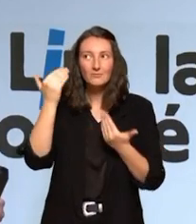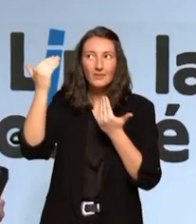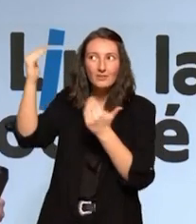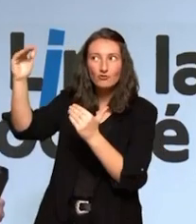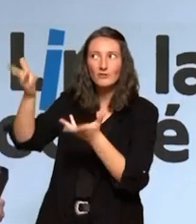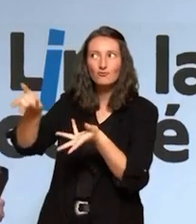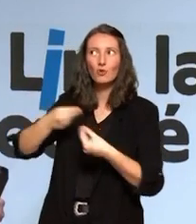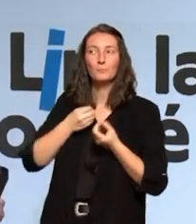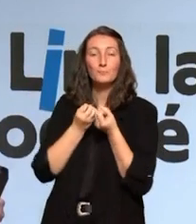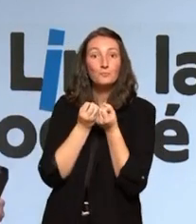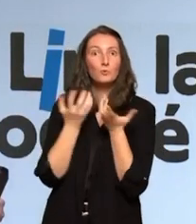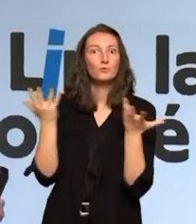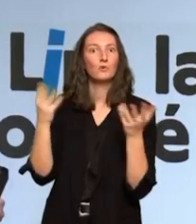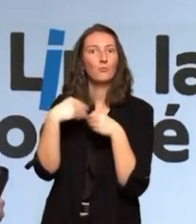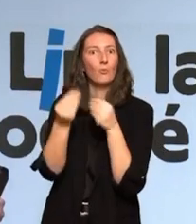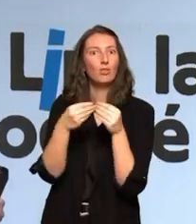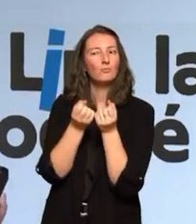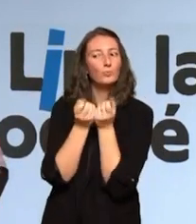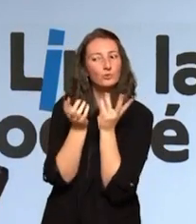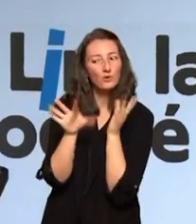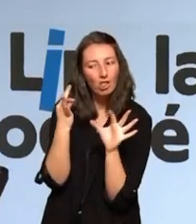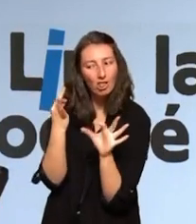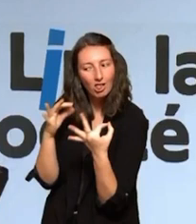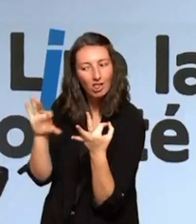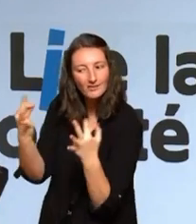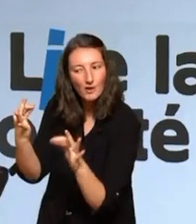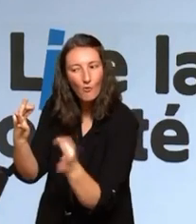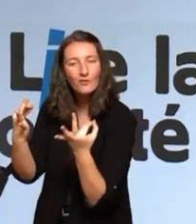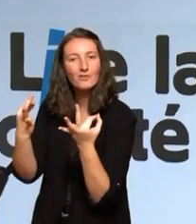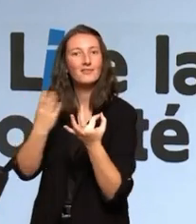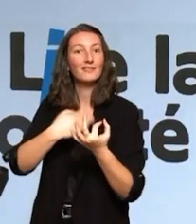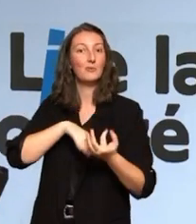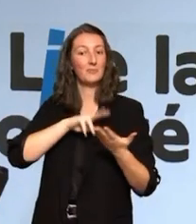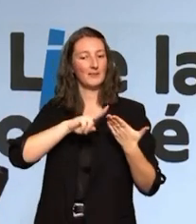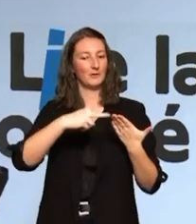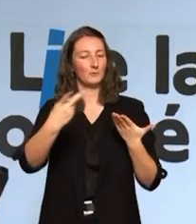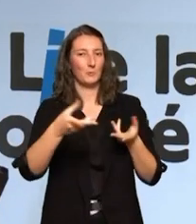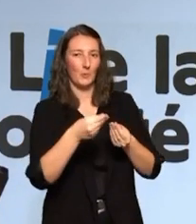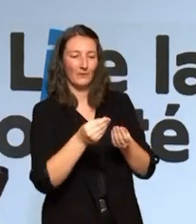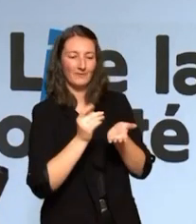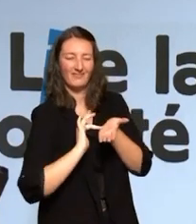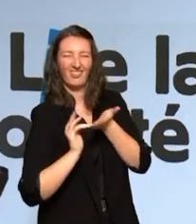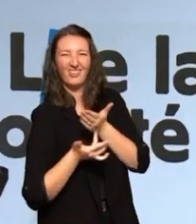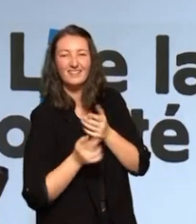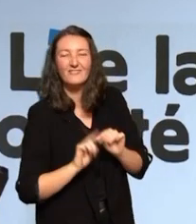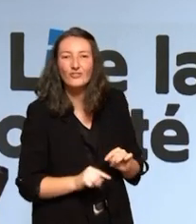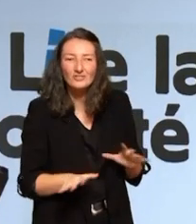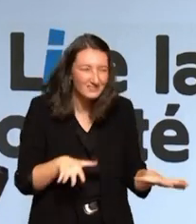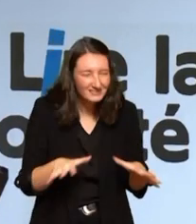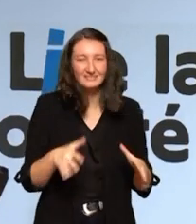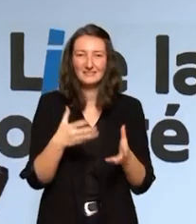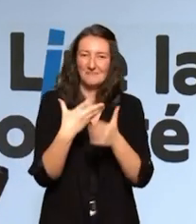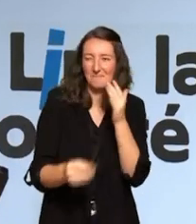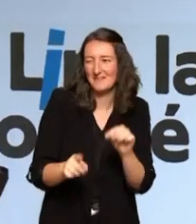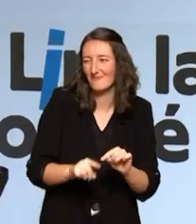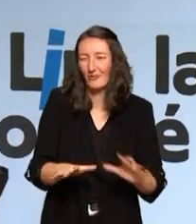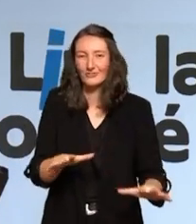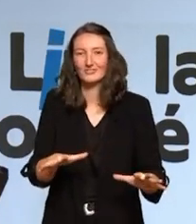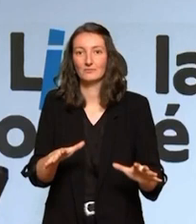permet d'entendre et de comprendre des choses que vous ne comprendrez jamais grâce à cette trahison de la langue et à cette sonorité de la langue que vous n'auriez jamais